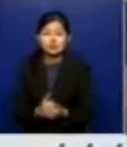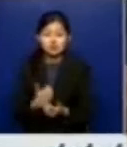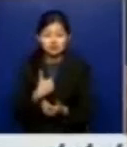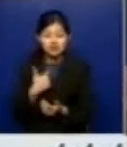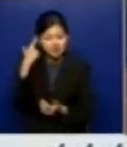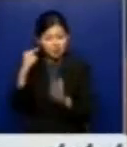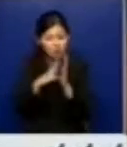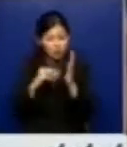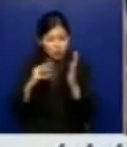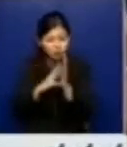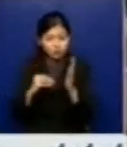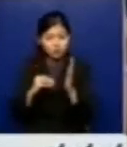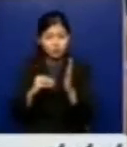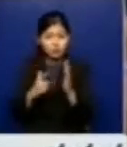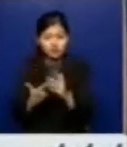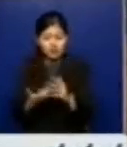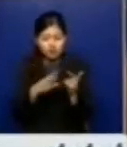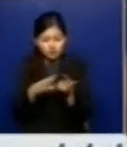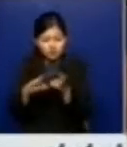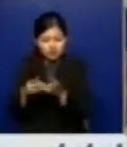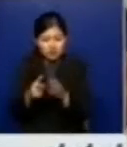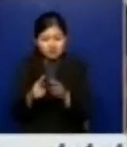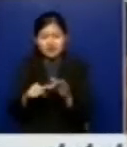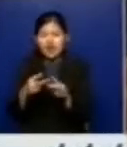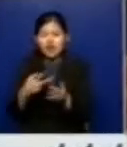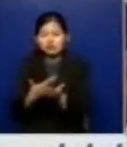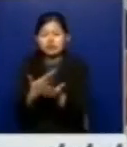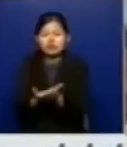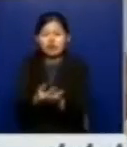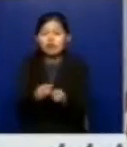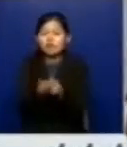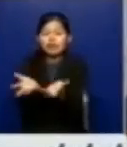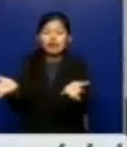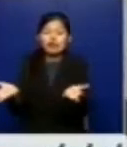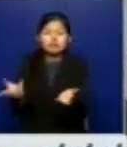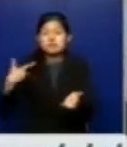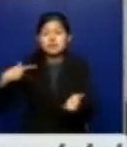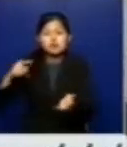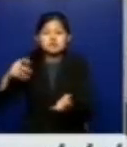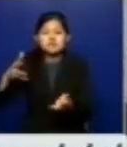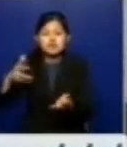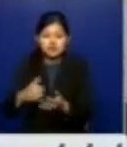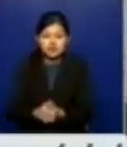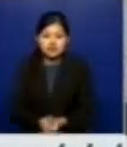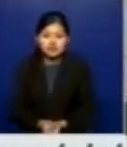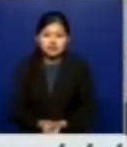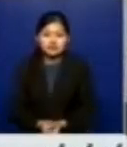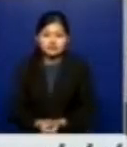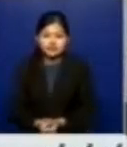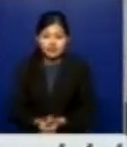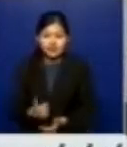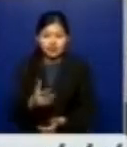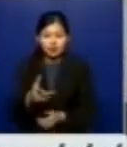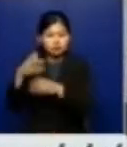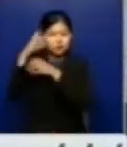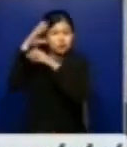บฝึกอบรมวันนี้การดำเนินการแบบนี้เหมือนละลายน้ำครับใช้แล้วไม่ได้ผลท่านประธานก็เคยเป็นผู้แทนราษฎรนะลองทบทว